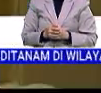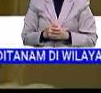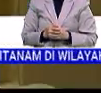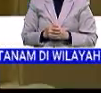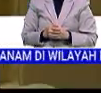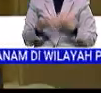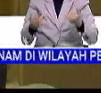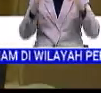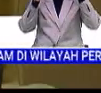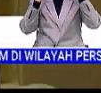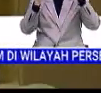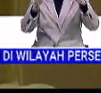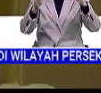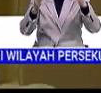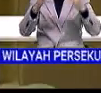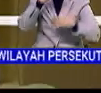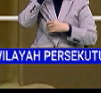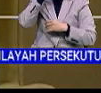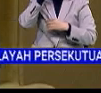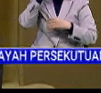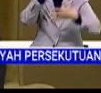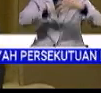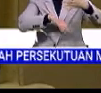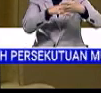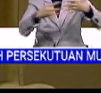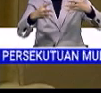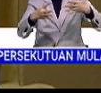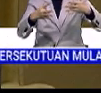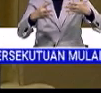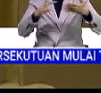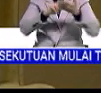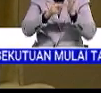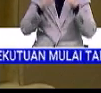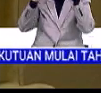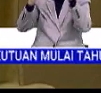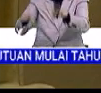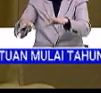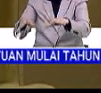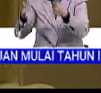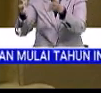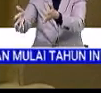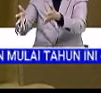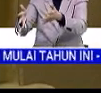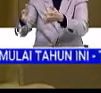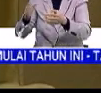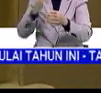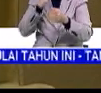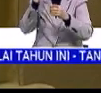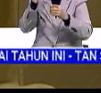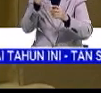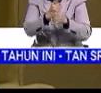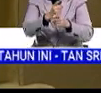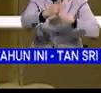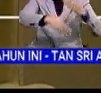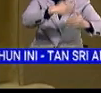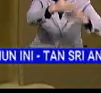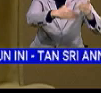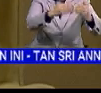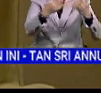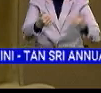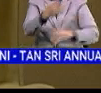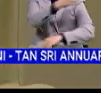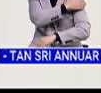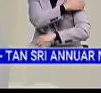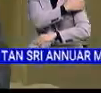Fokus kita ialah kepada sisa berjadual ini yang tidak dilupuskan dengan yang betul. Dan kita harapkan tindakan penguatkuasaan kita